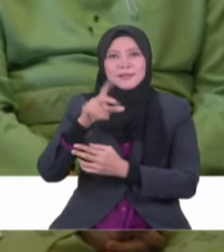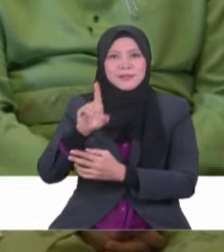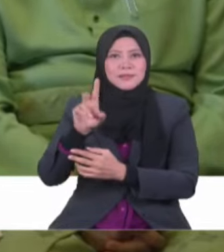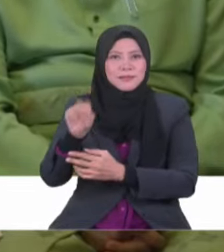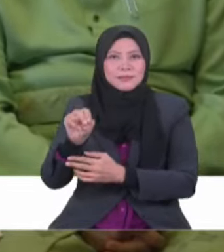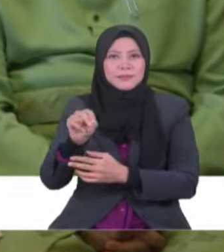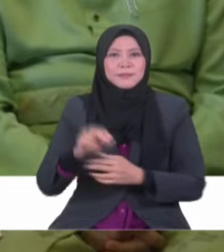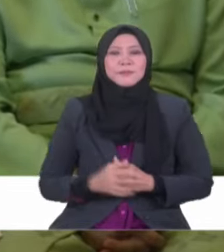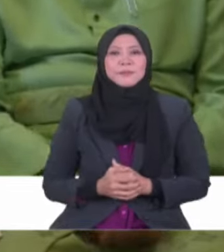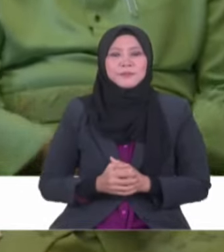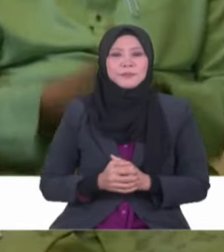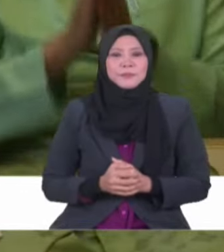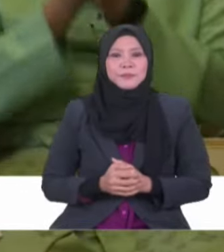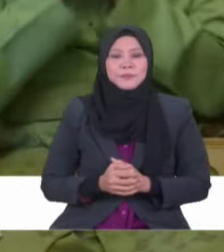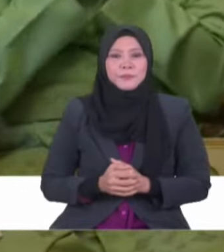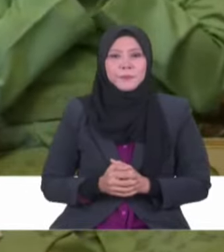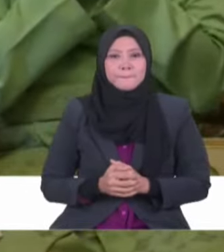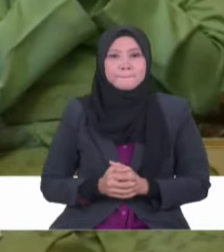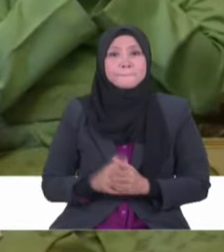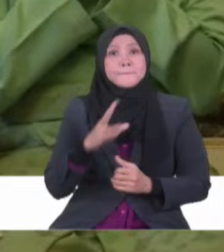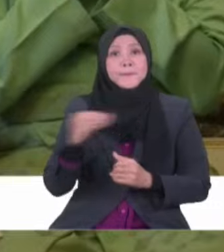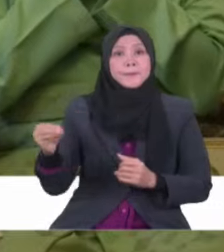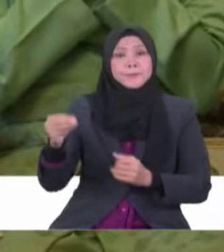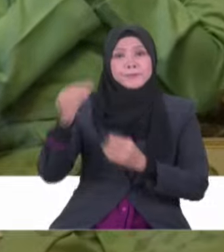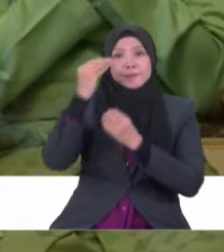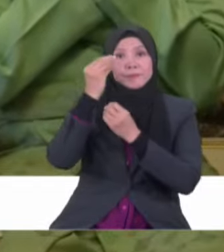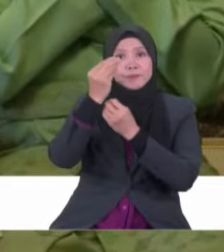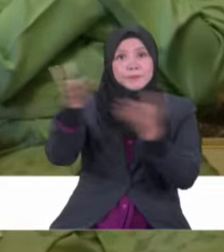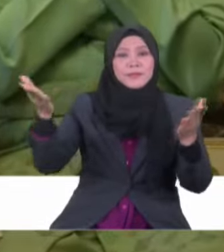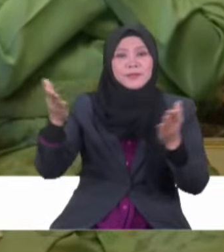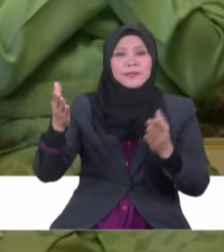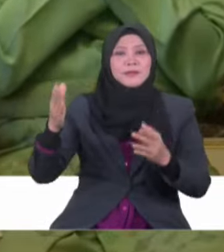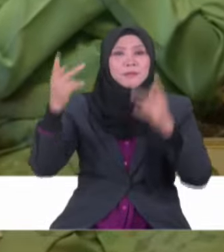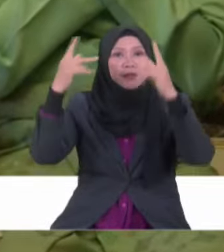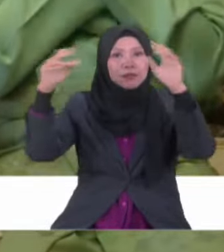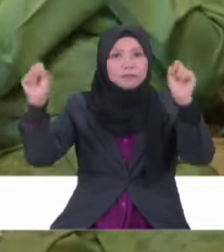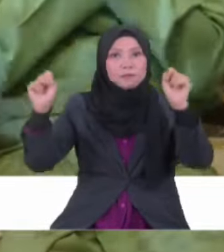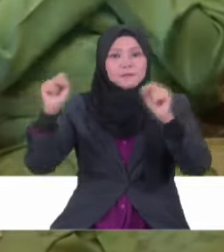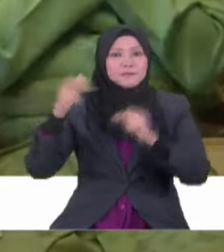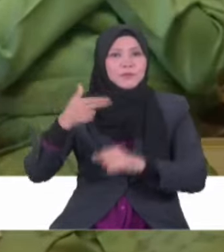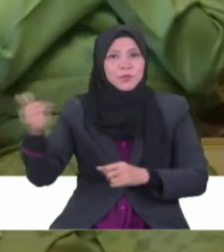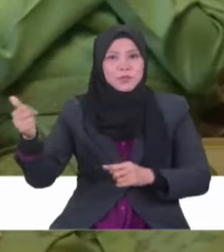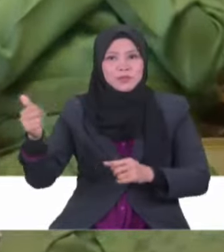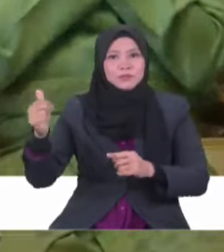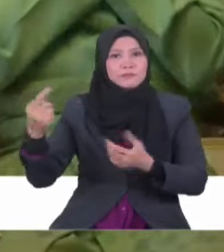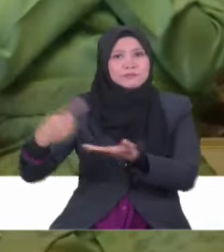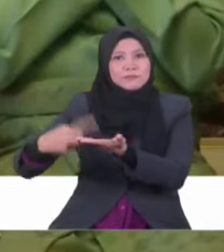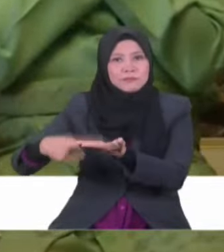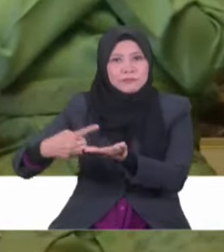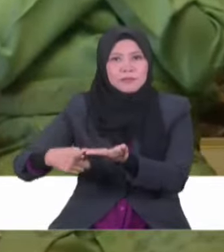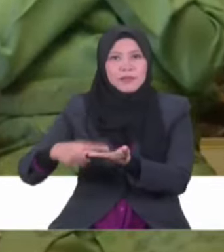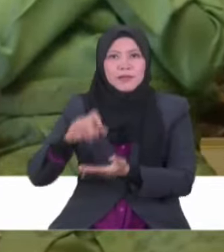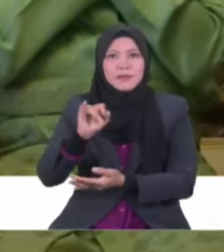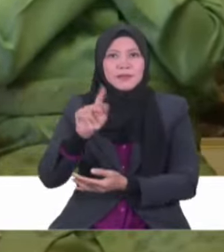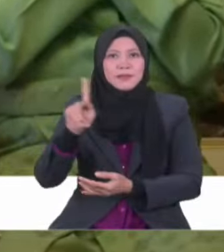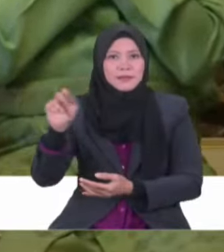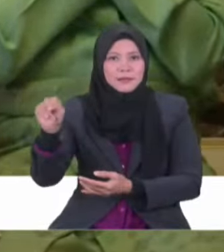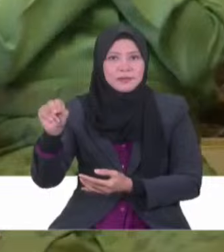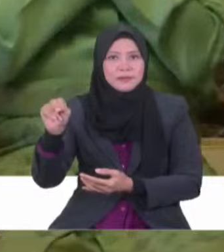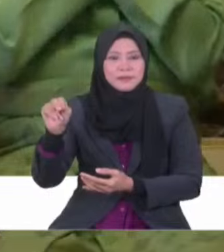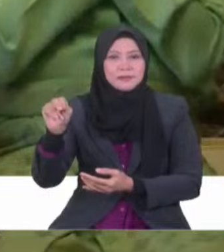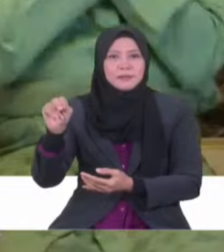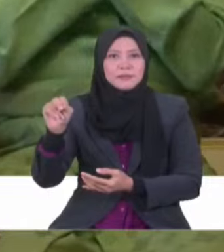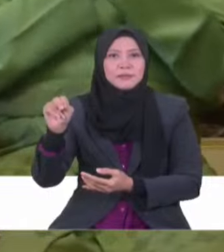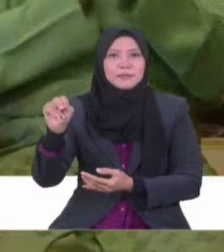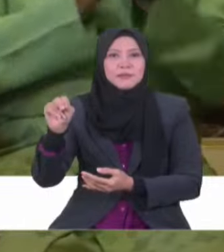Dalam perbincangan saya dengan Presiden Jokowi Indonesia, dibicarakan tentang IKN, Ibu Kota